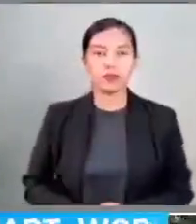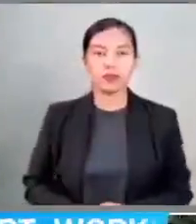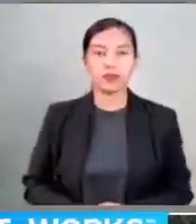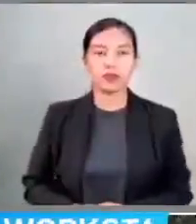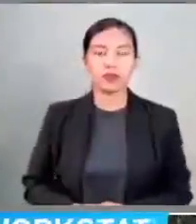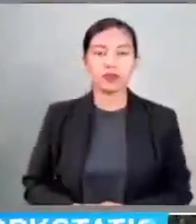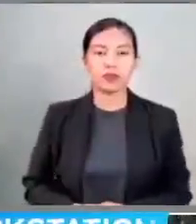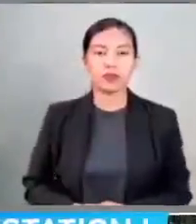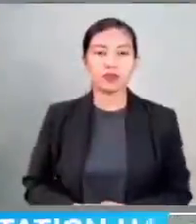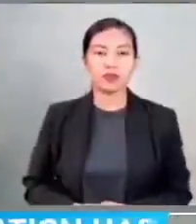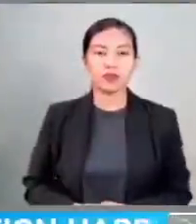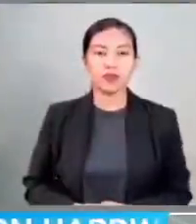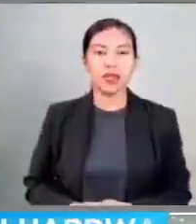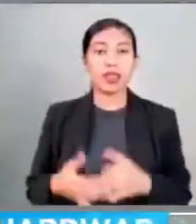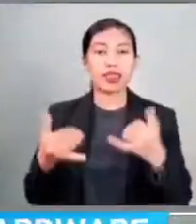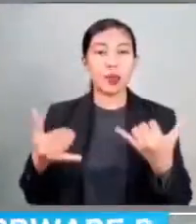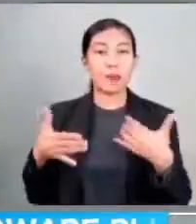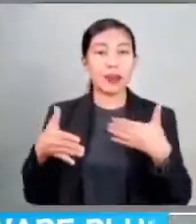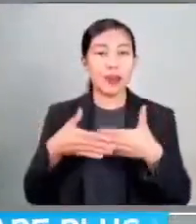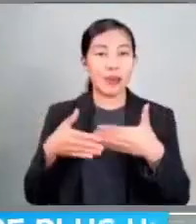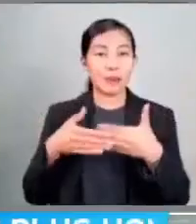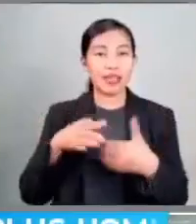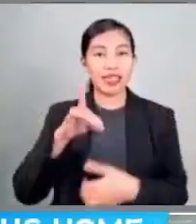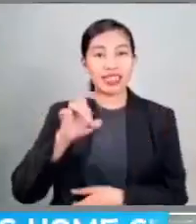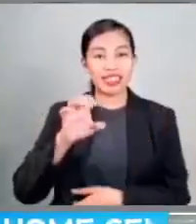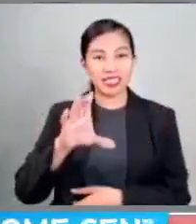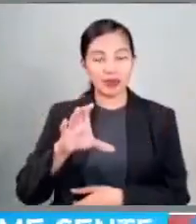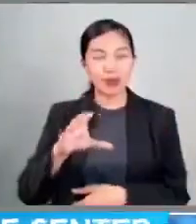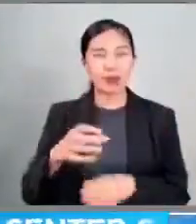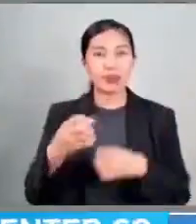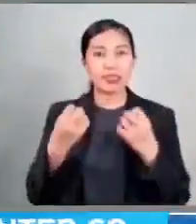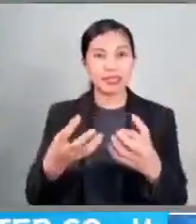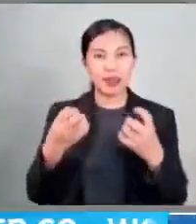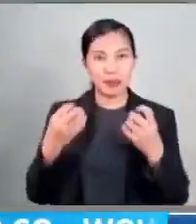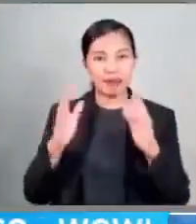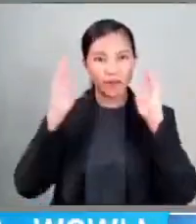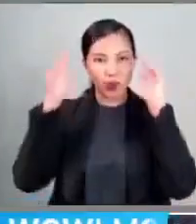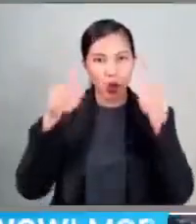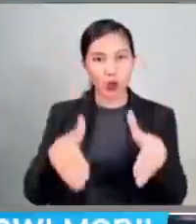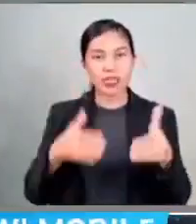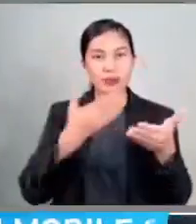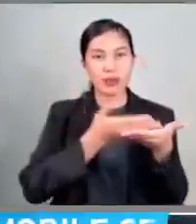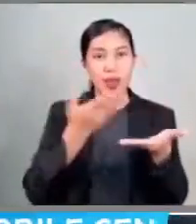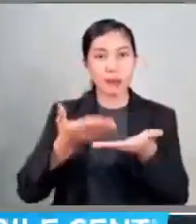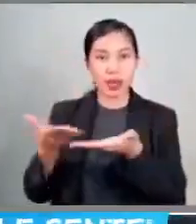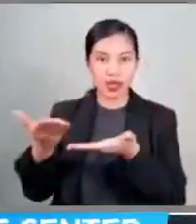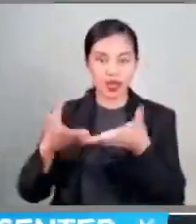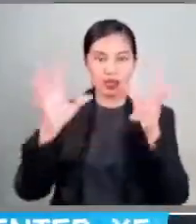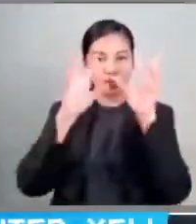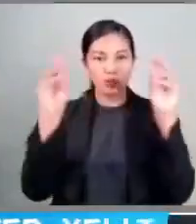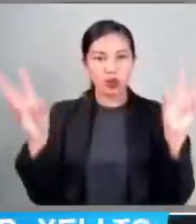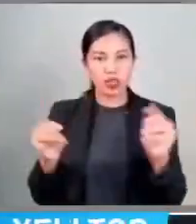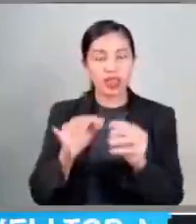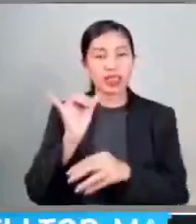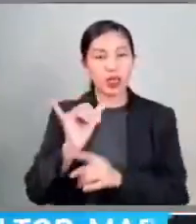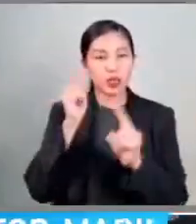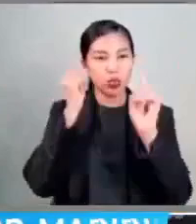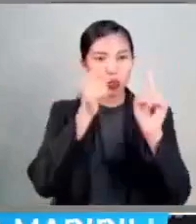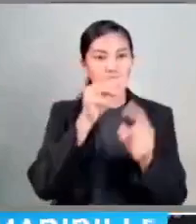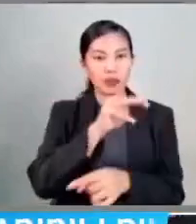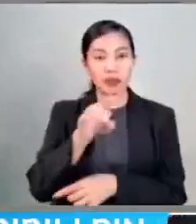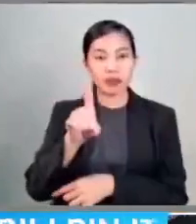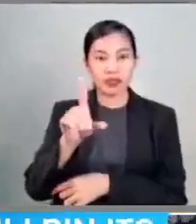Ngayon papalapit na ang Disyembre, marami nang tututok sa Christmas shopping. Kaya ito rin ang naging pakay ng MMDA road clearing operations. Tiyaking